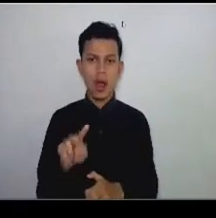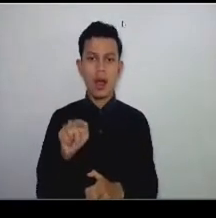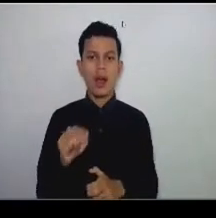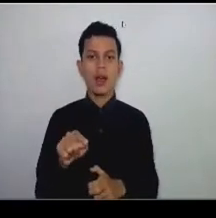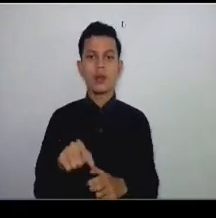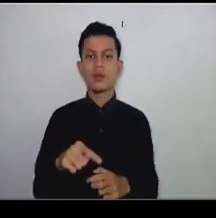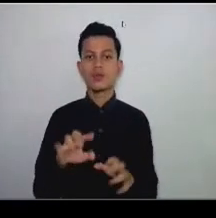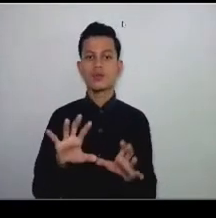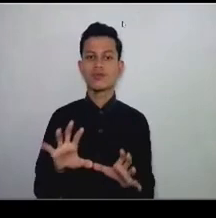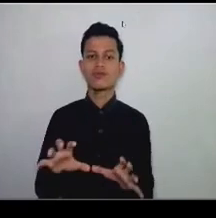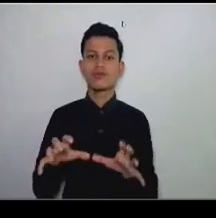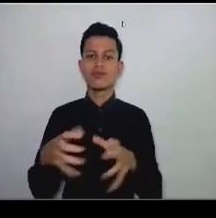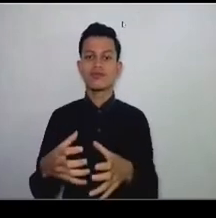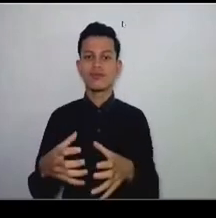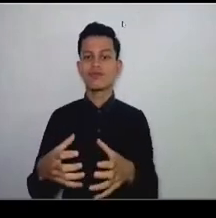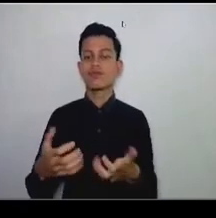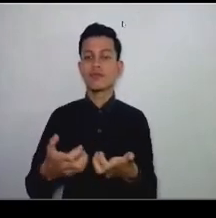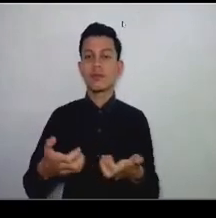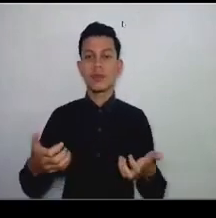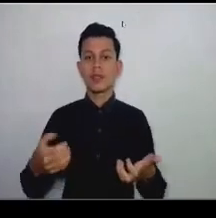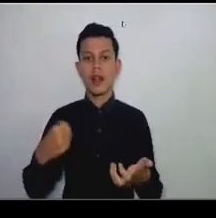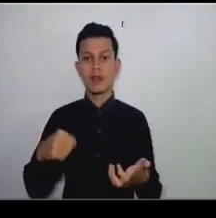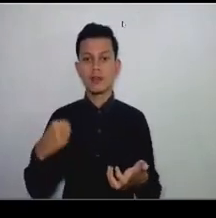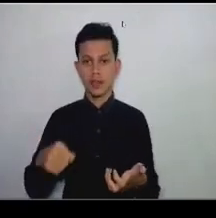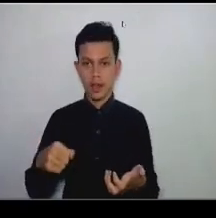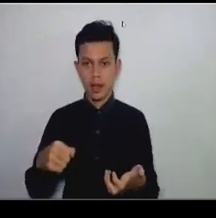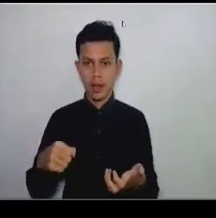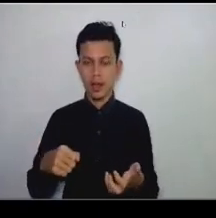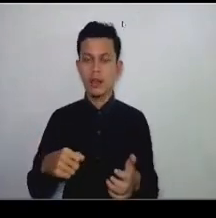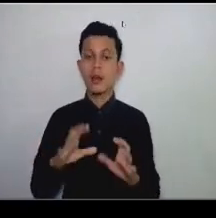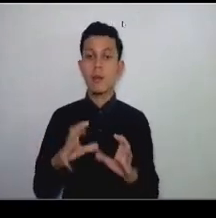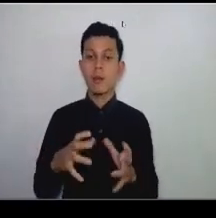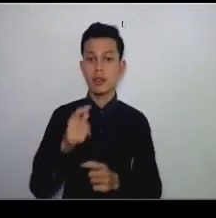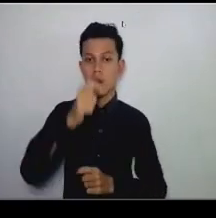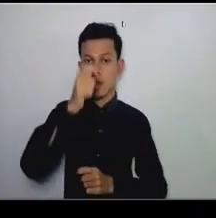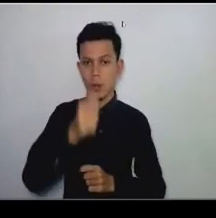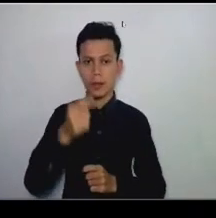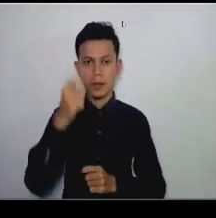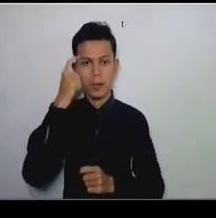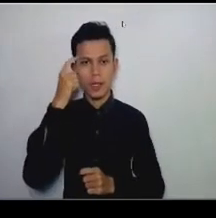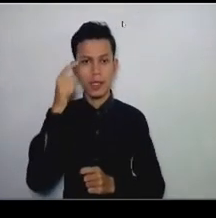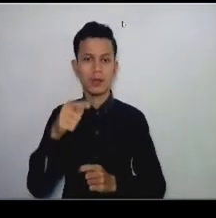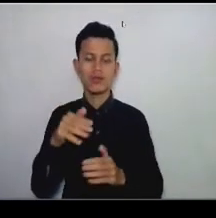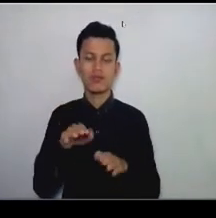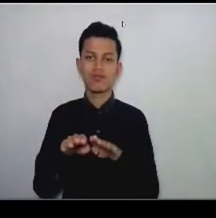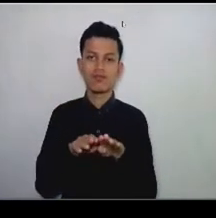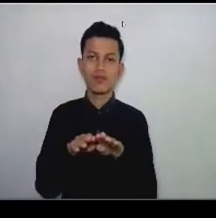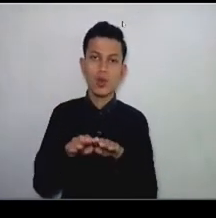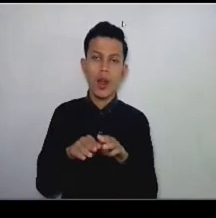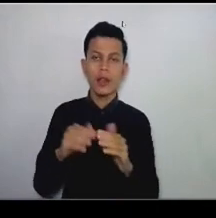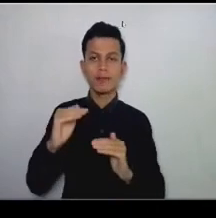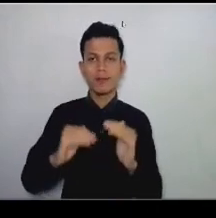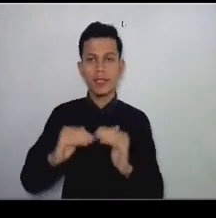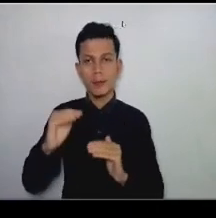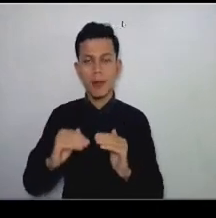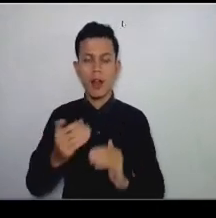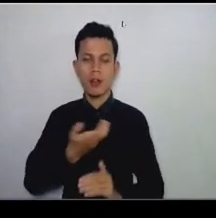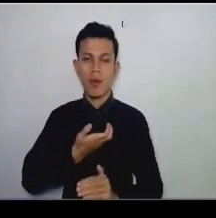satu kesatuan yang tidak terpisahkan yang oleh majelis kehormatan dipandang relevan untuk dipertimbangkan